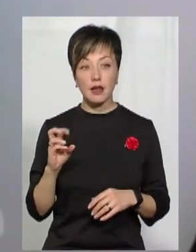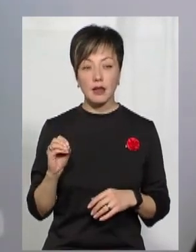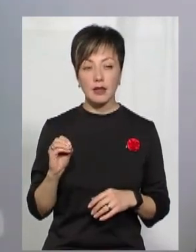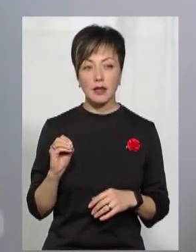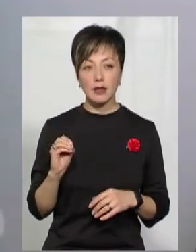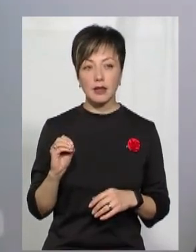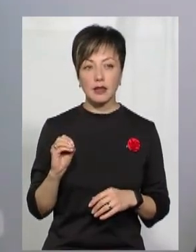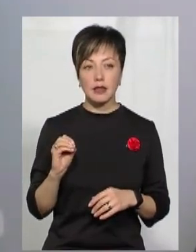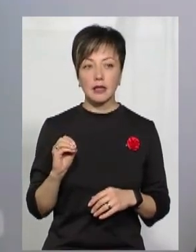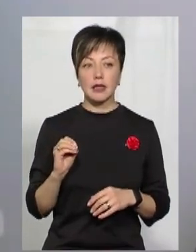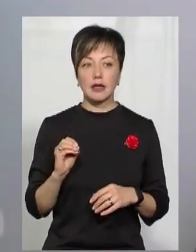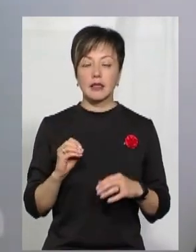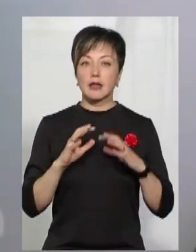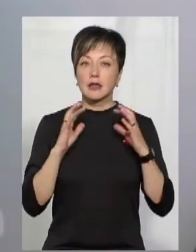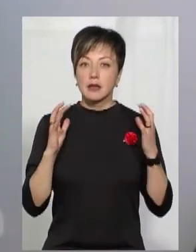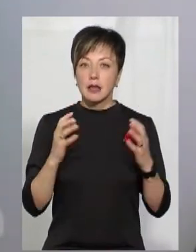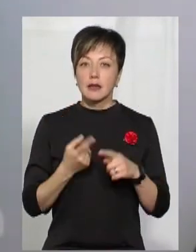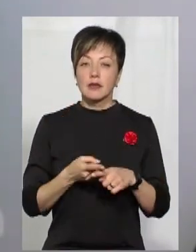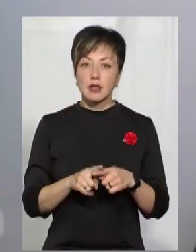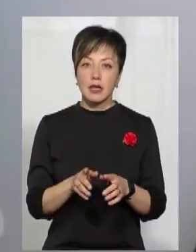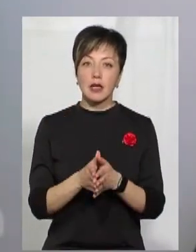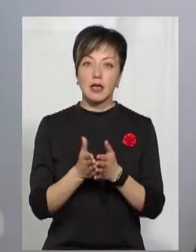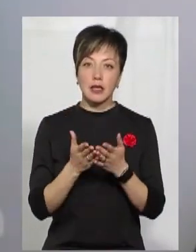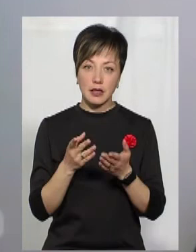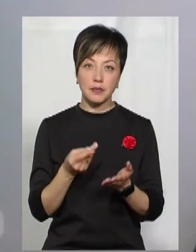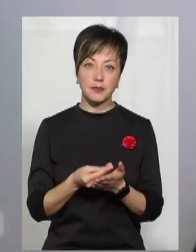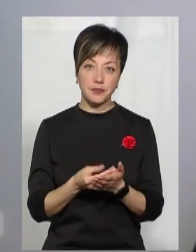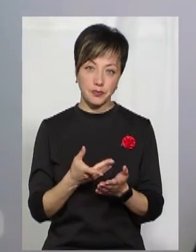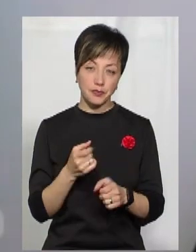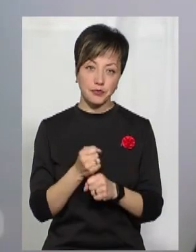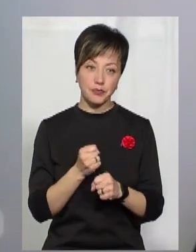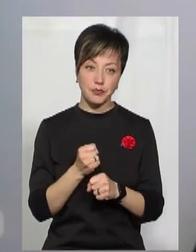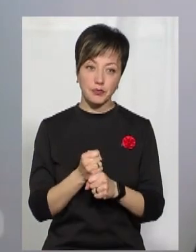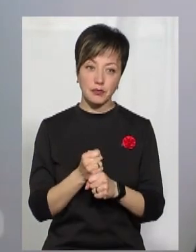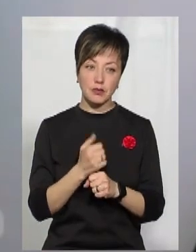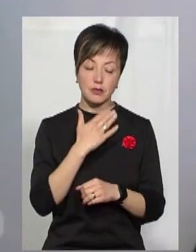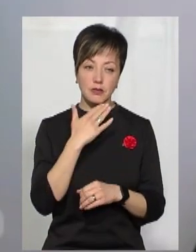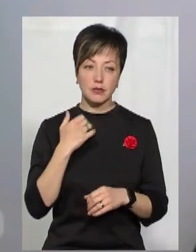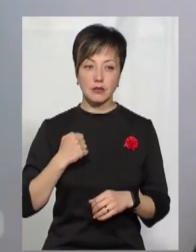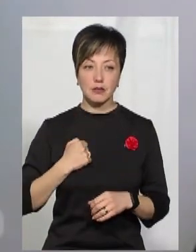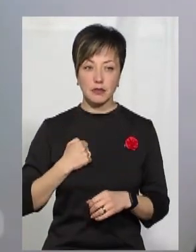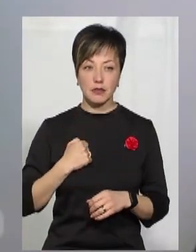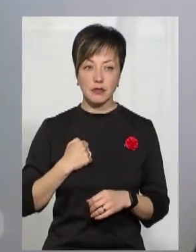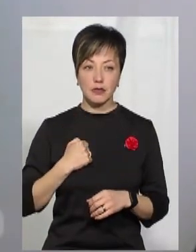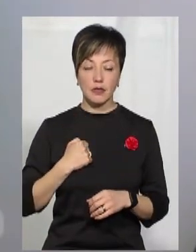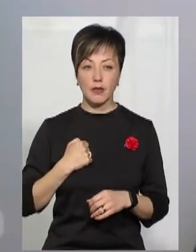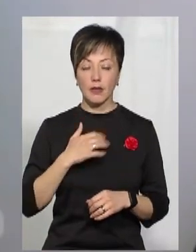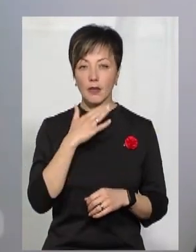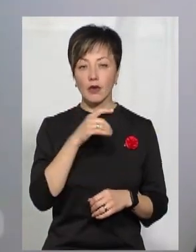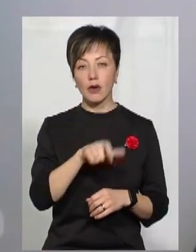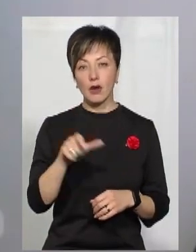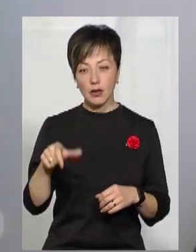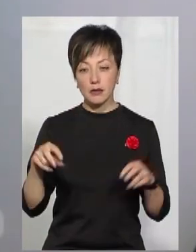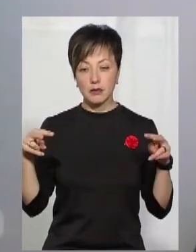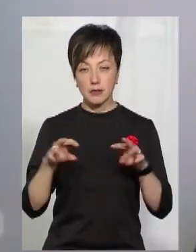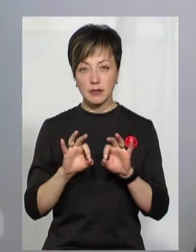зберігаються в цій книзі, і вони достатньо цінні. Пророблена робота, і, на жаль, багатьох людей, які давали ці свідчення, вже